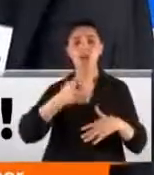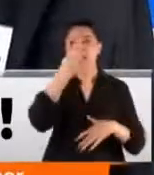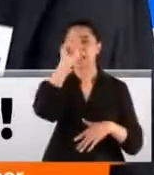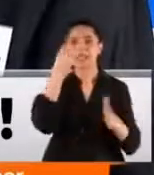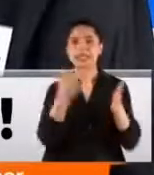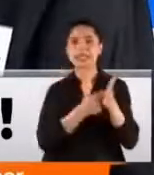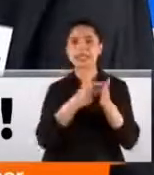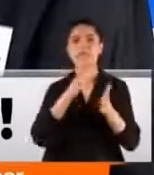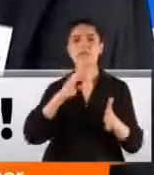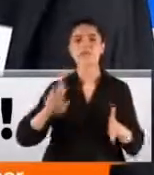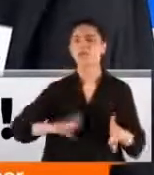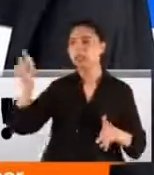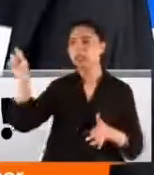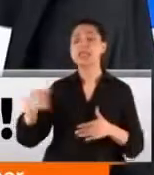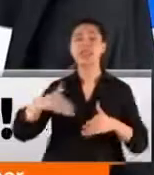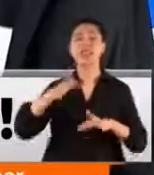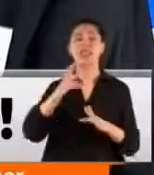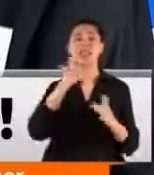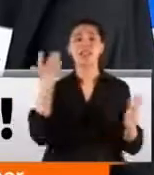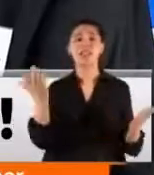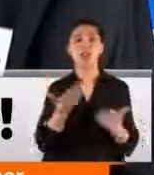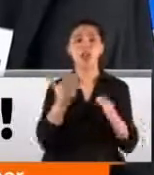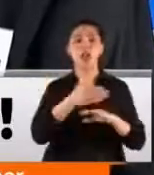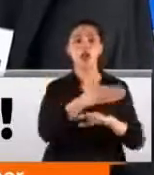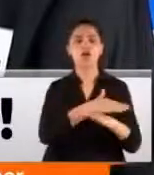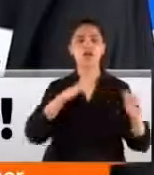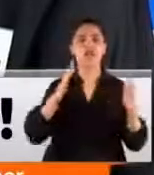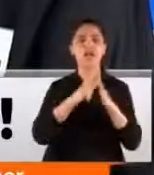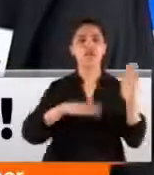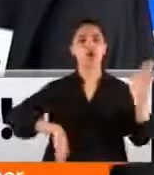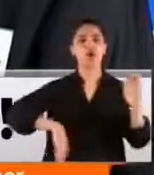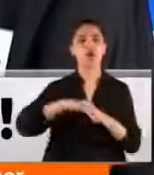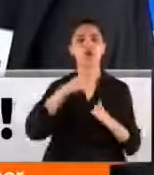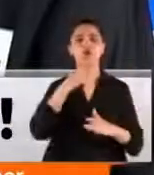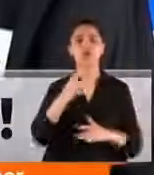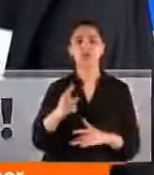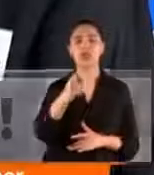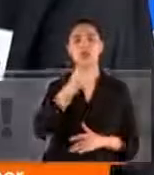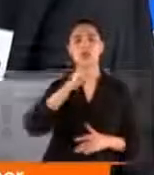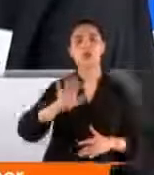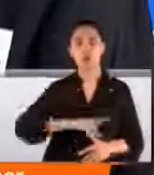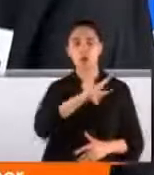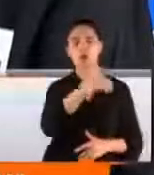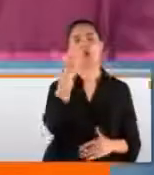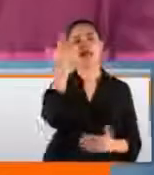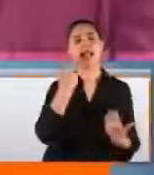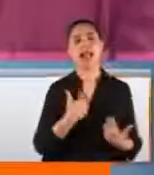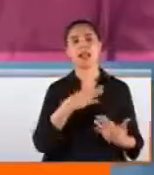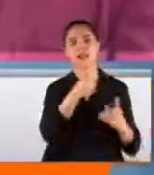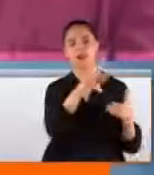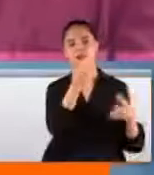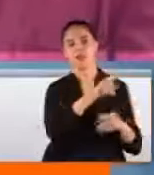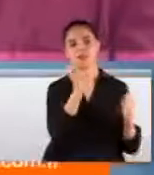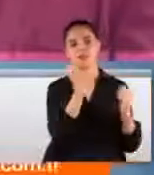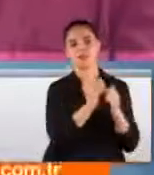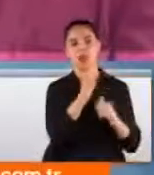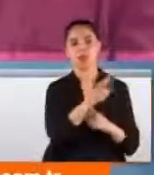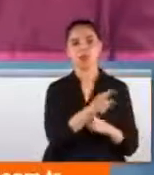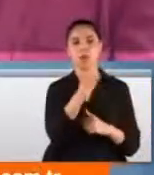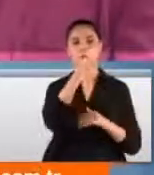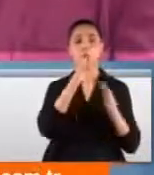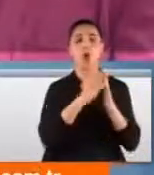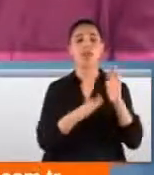isim kızları değildi. Çifti yıllar önce evlerinden kovduğu öne sürülen oğlu ve gelini de vardı. Ne hikmetse o evde